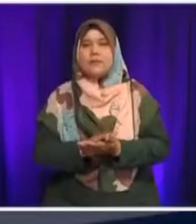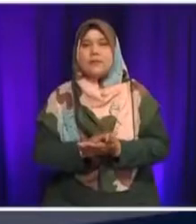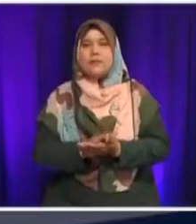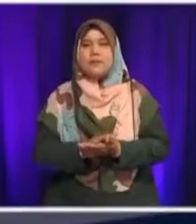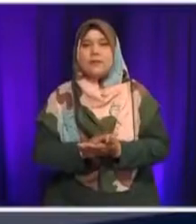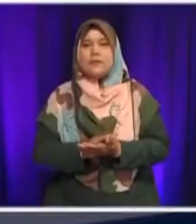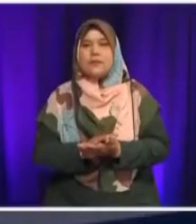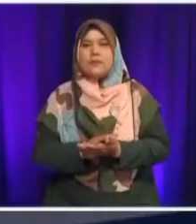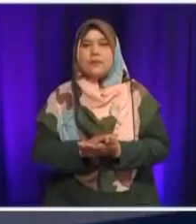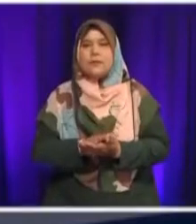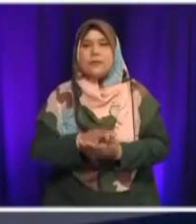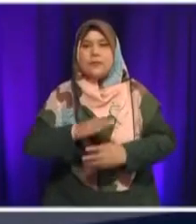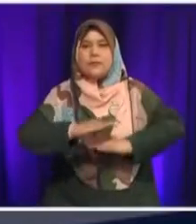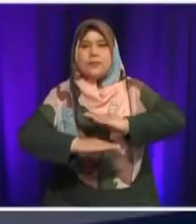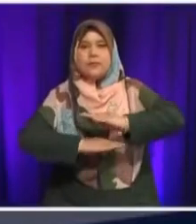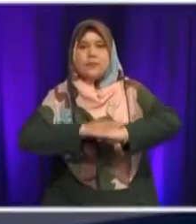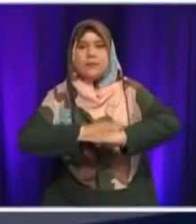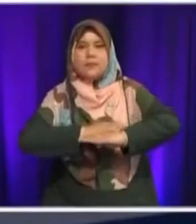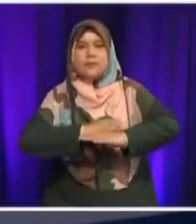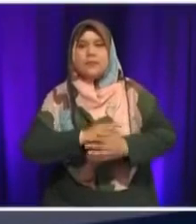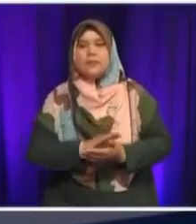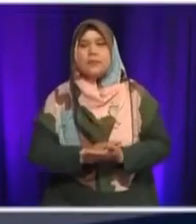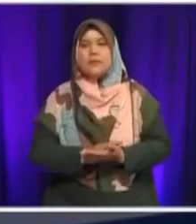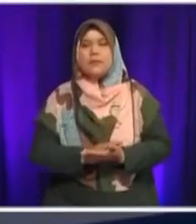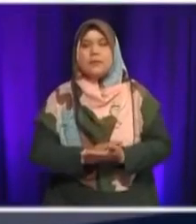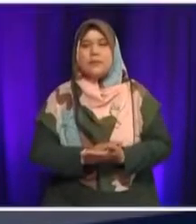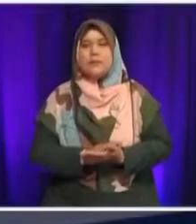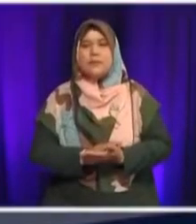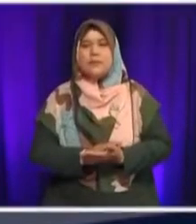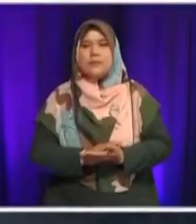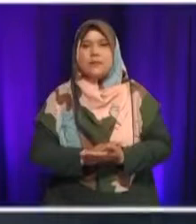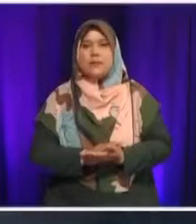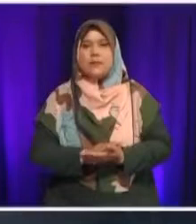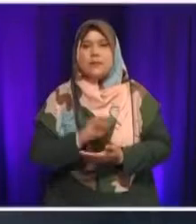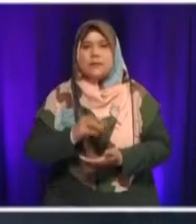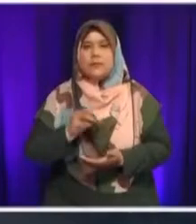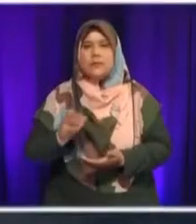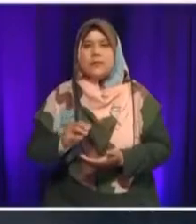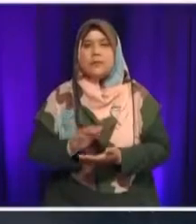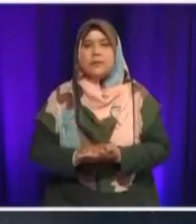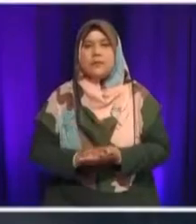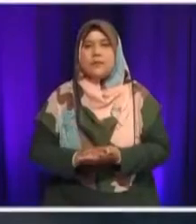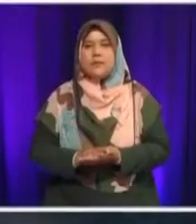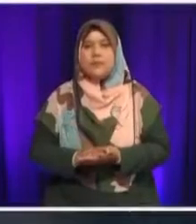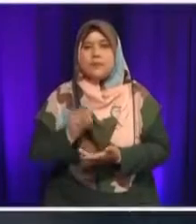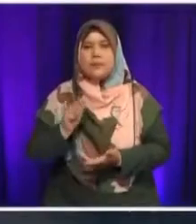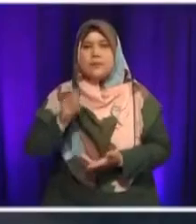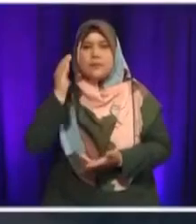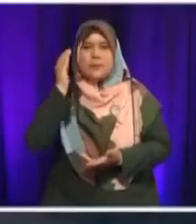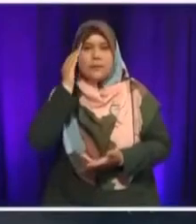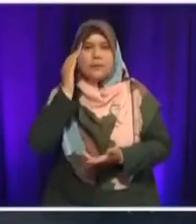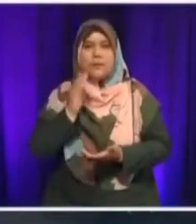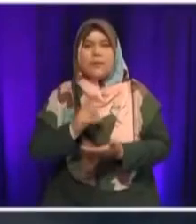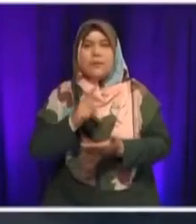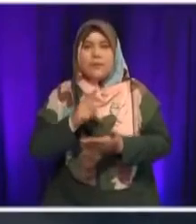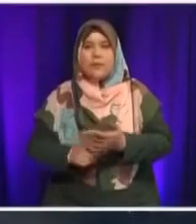dalam bagian pembungkusan pembungkusan jadinya murid-murid kena tahulah dari segi